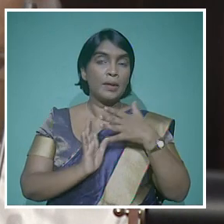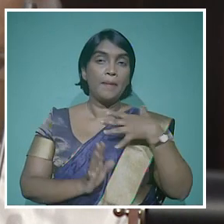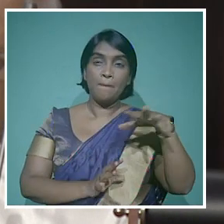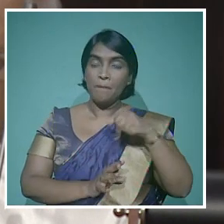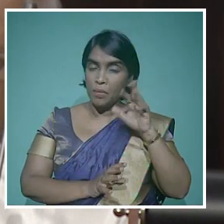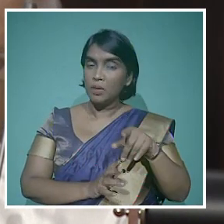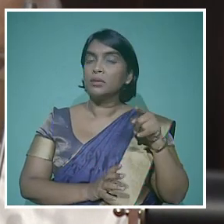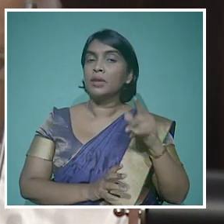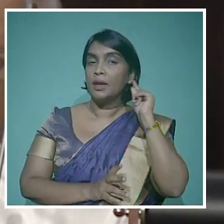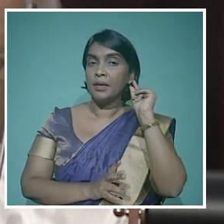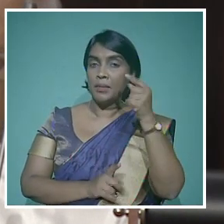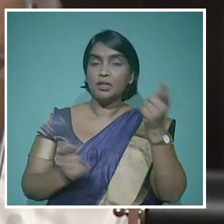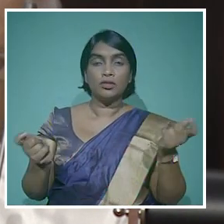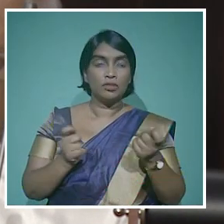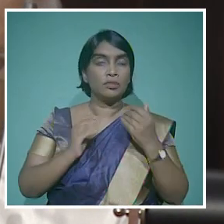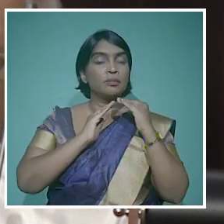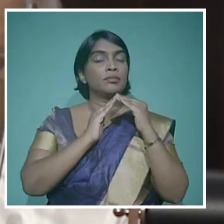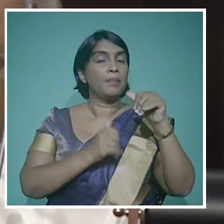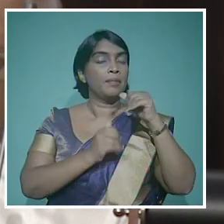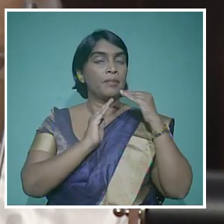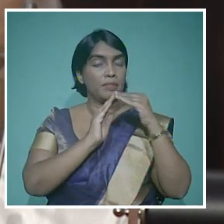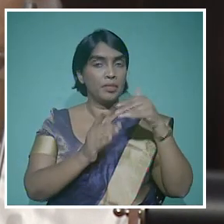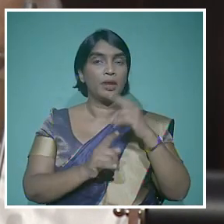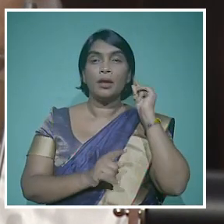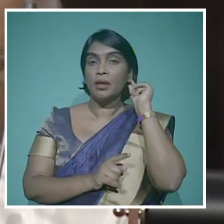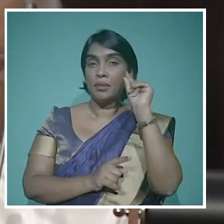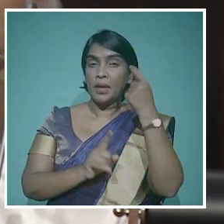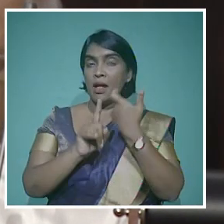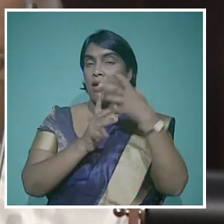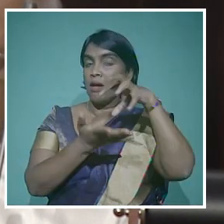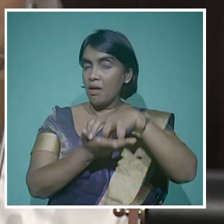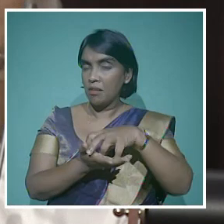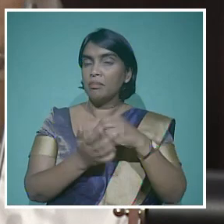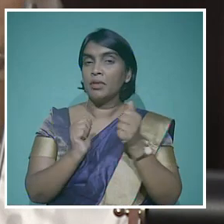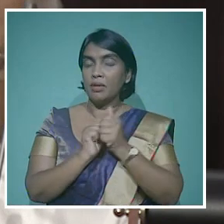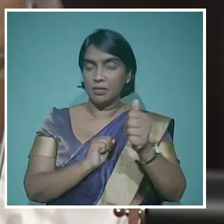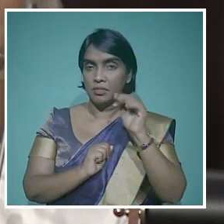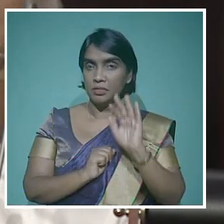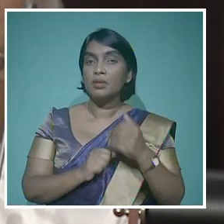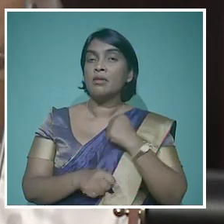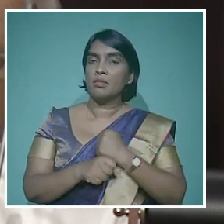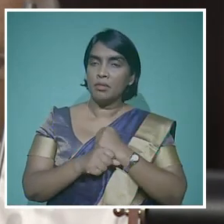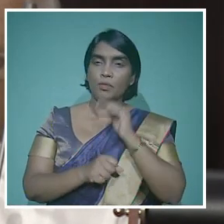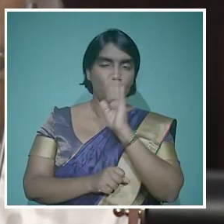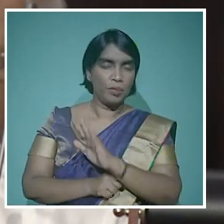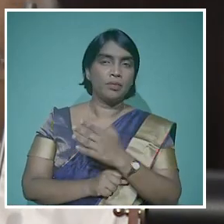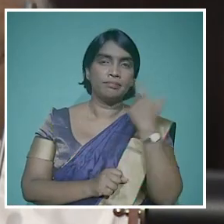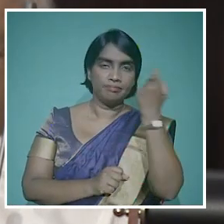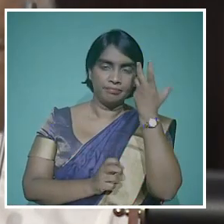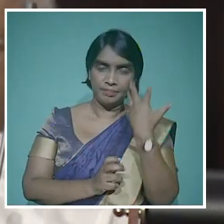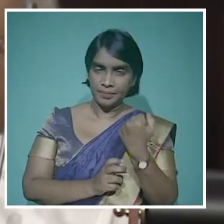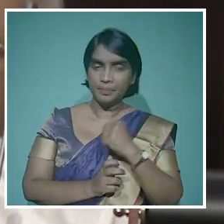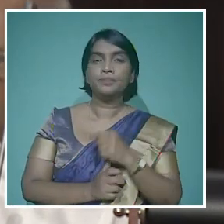සඳහා මැණික් වෙඳ මධ්‍යස්ථානයක් මැණික් කලාපයක් පිහිටුවීමේ හැකියාවද රජය විසින් සොයාගන්න ලැබෙන